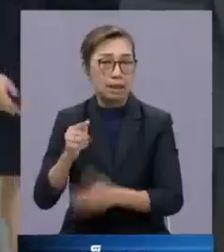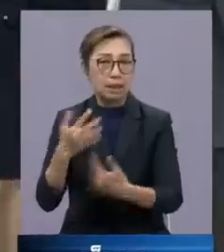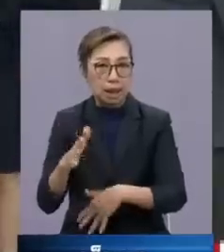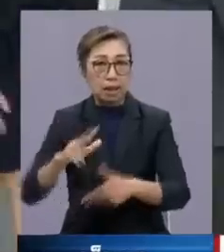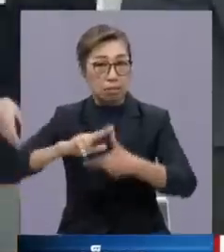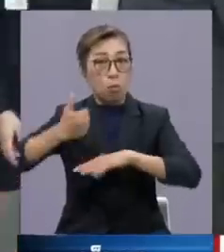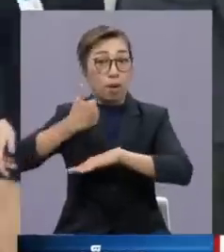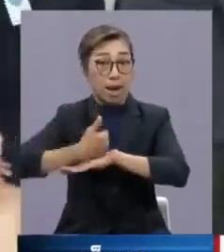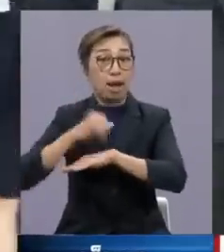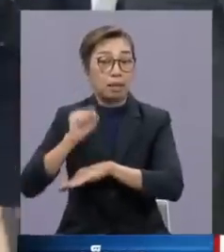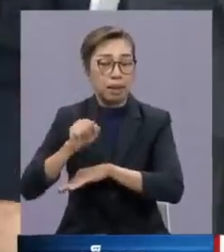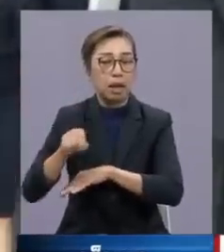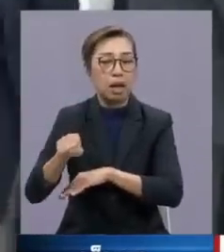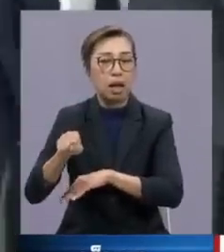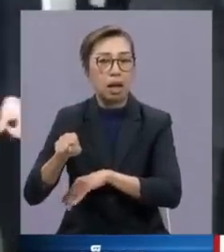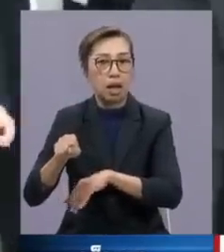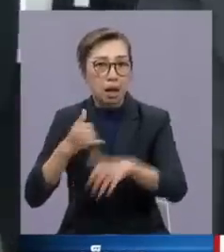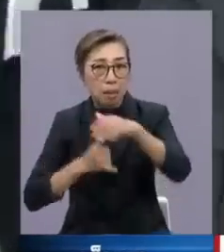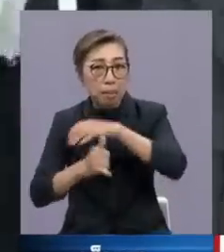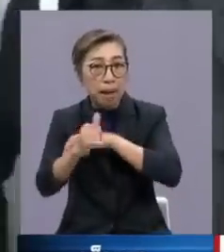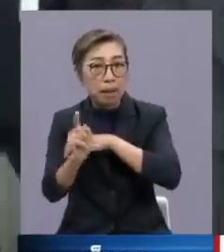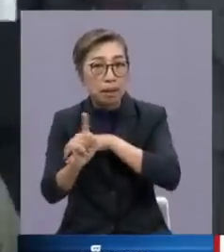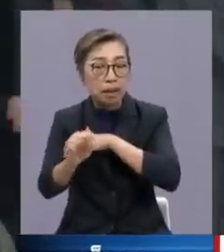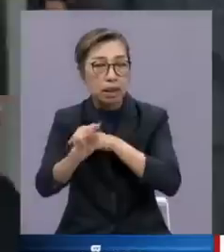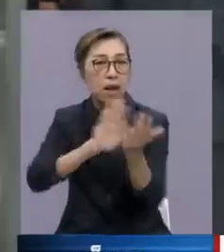และหัวหน้าพรรคพลังประชารัฐออกเดินทางไป